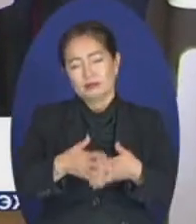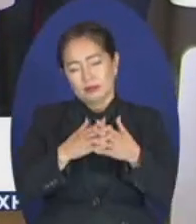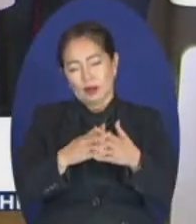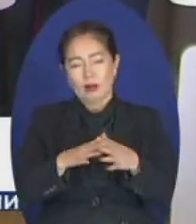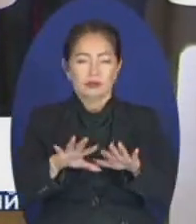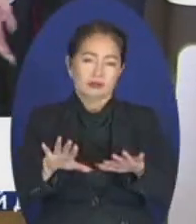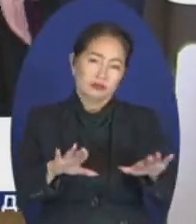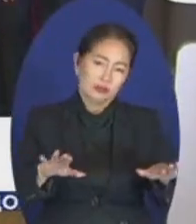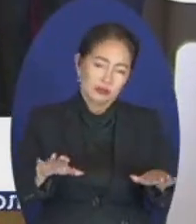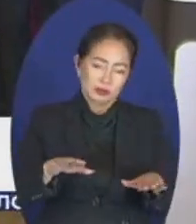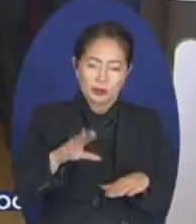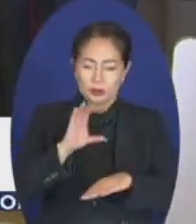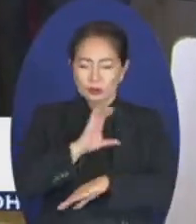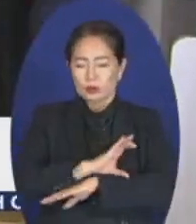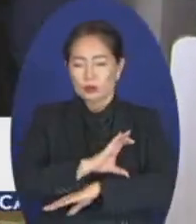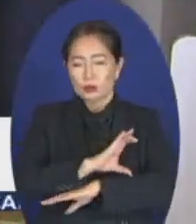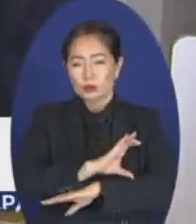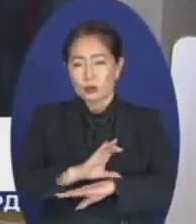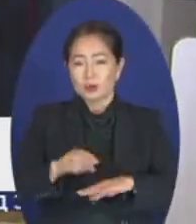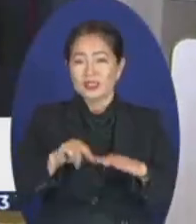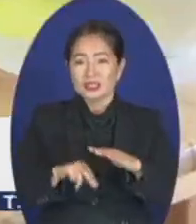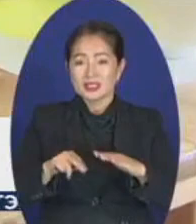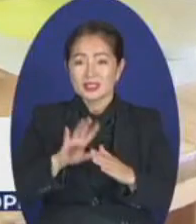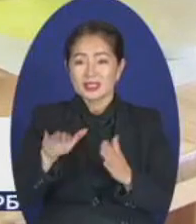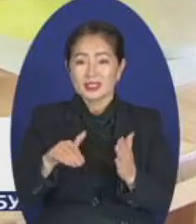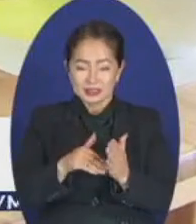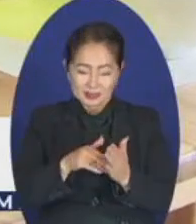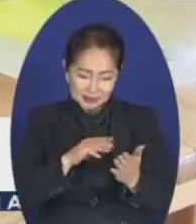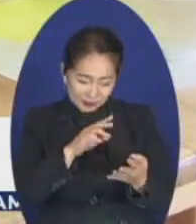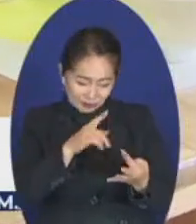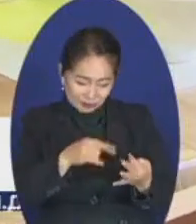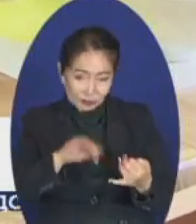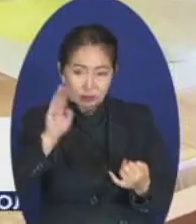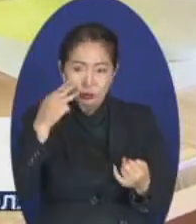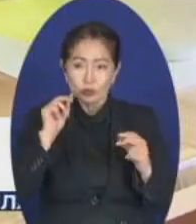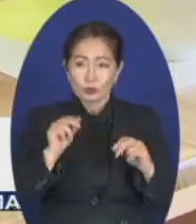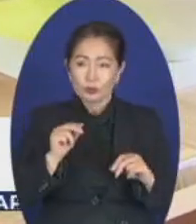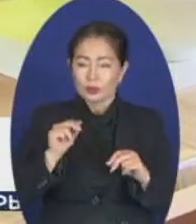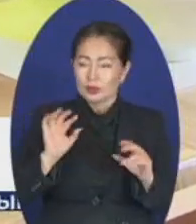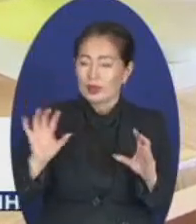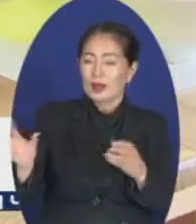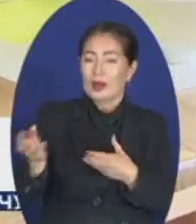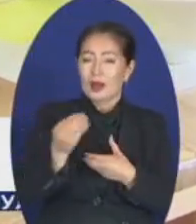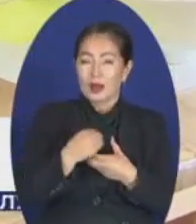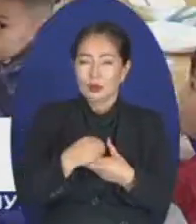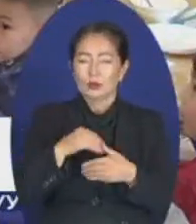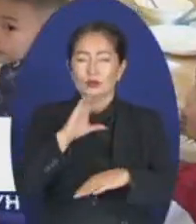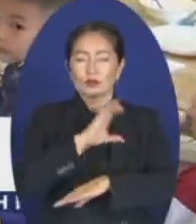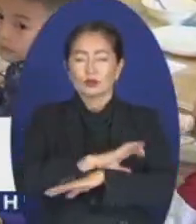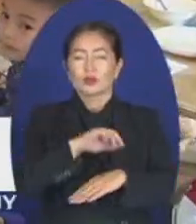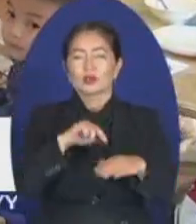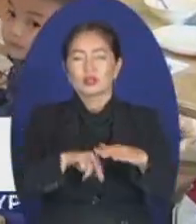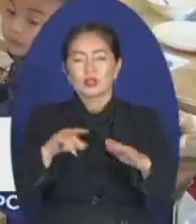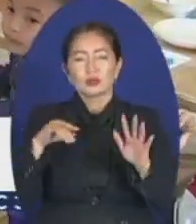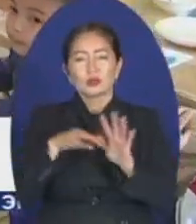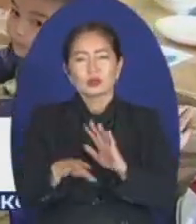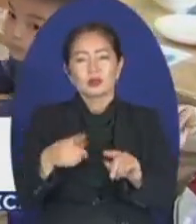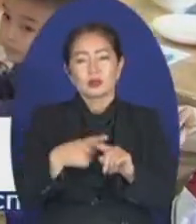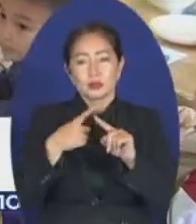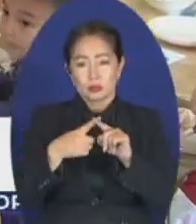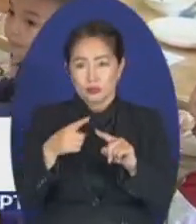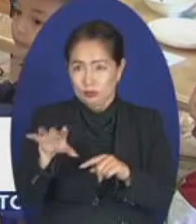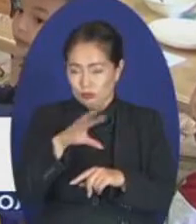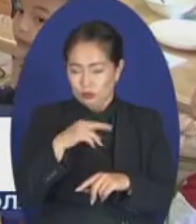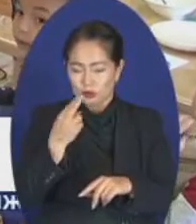хотхон хорооллуудад байх сургууль цэцэрлэгийн стандартыг тодорхой болгох, мөн хамран сурах тойргийн сургууль цэцэрлэгийн хүртээмжийг нэмэгдүүлэх цогц